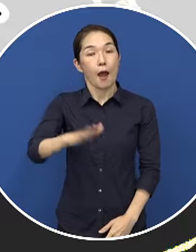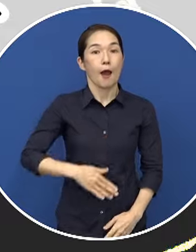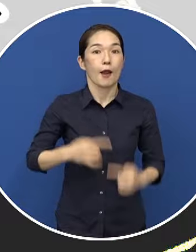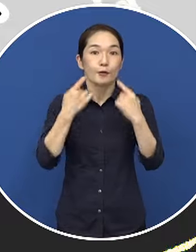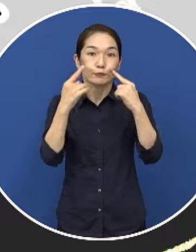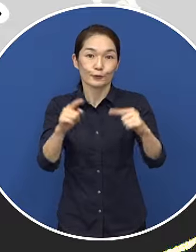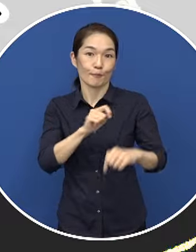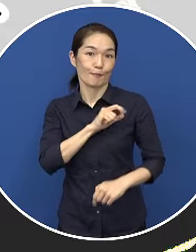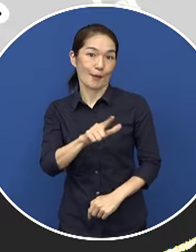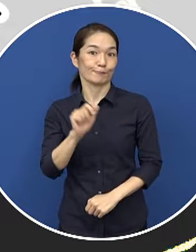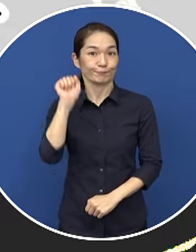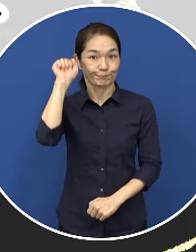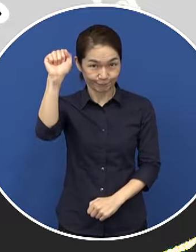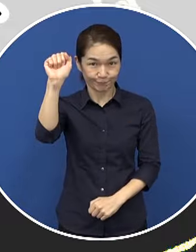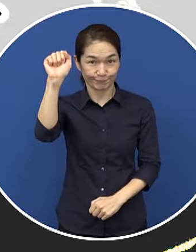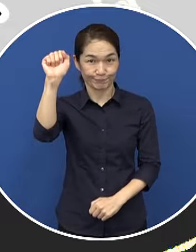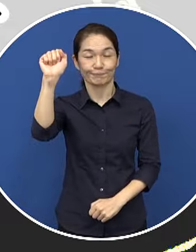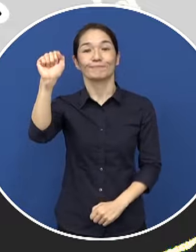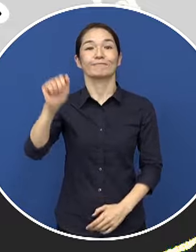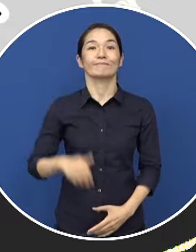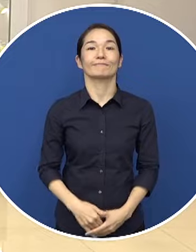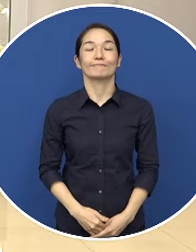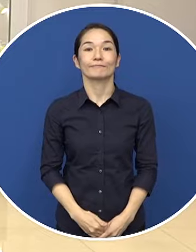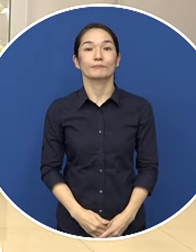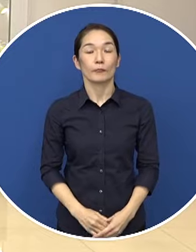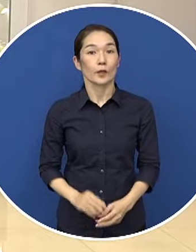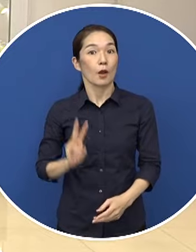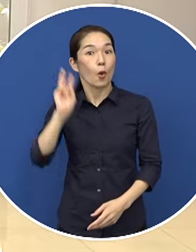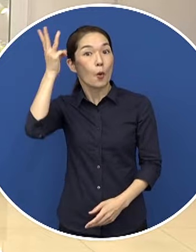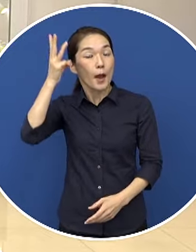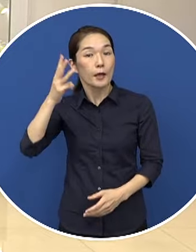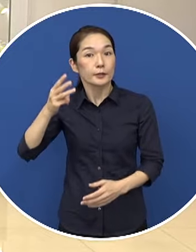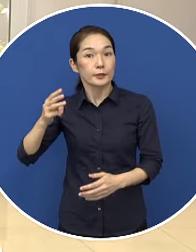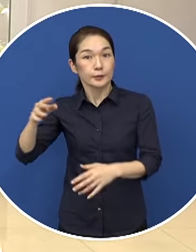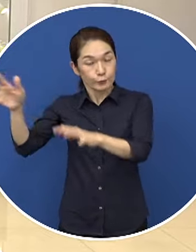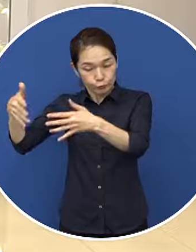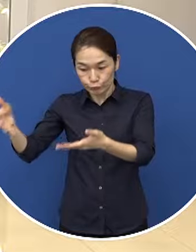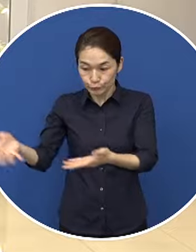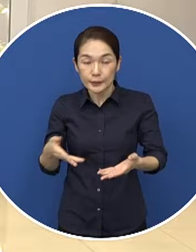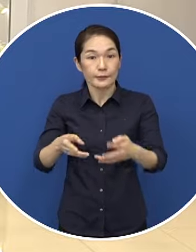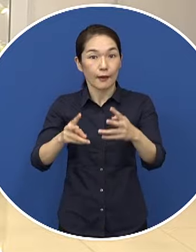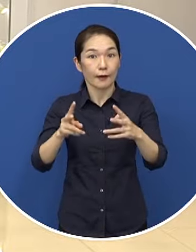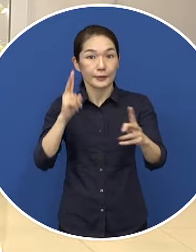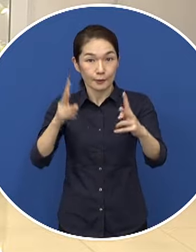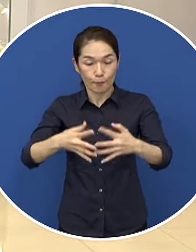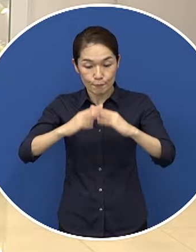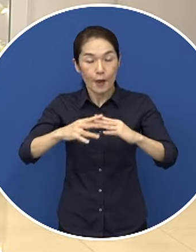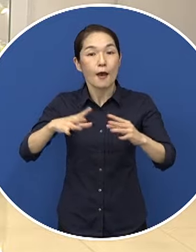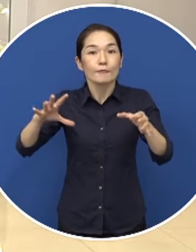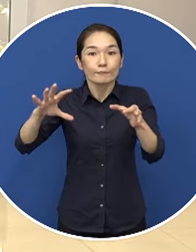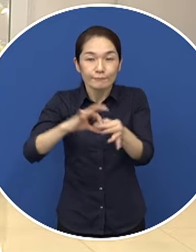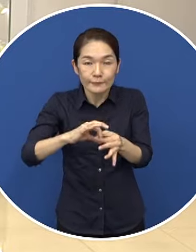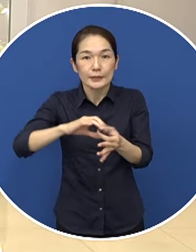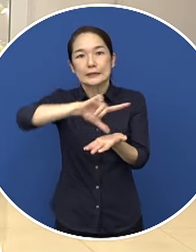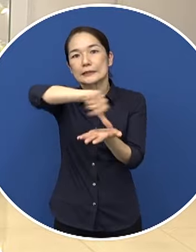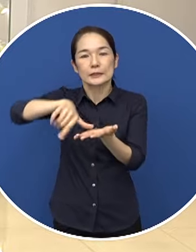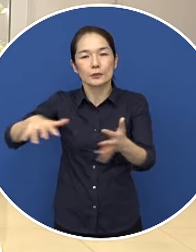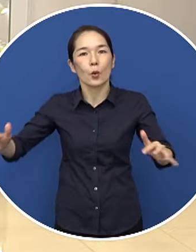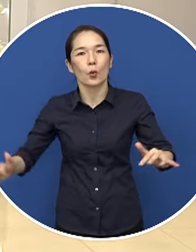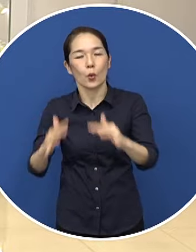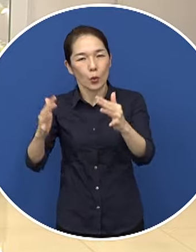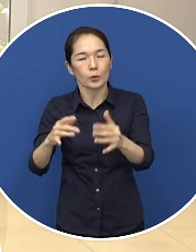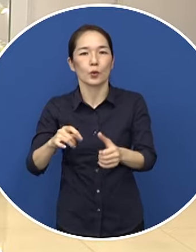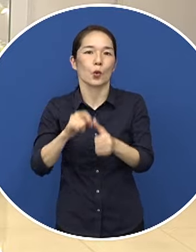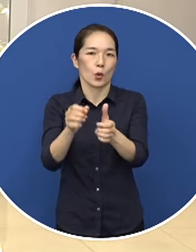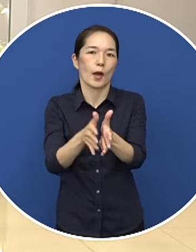前原隆二の前向き宣言。 鹿児島に誘致した企業によって、その地域の産業振興と雇用